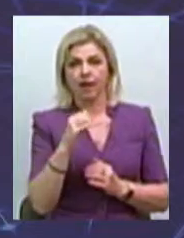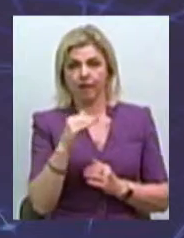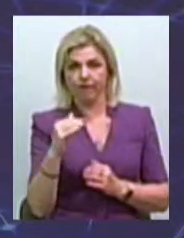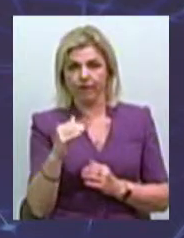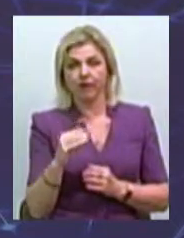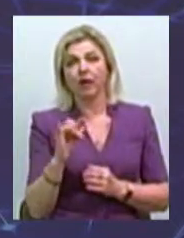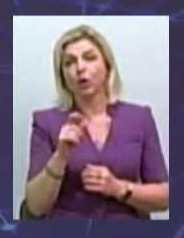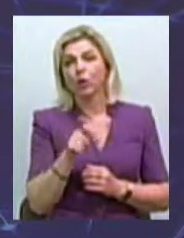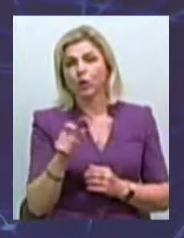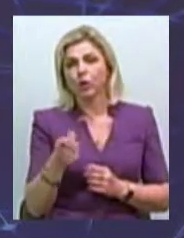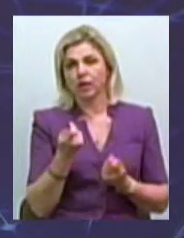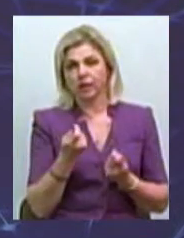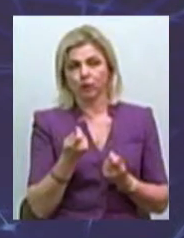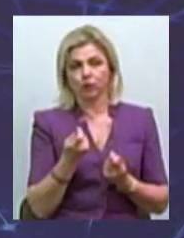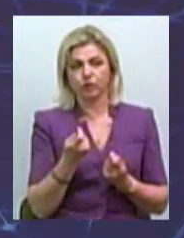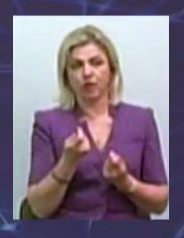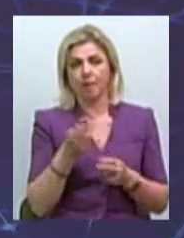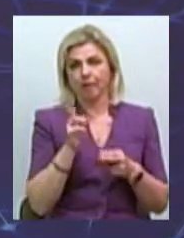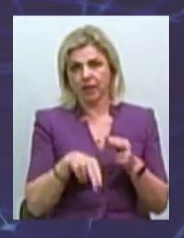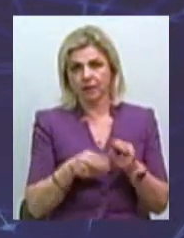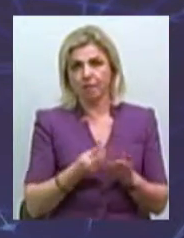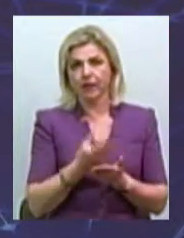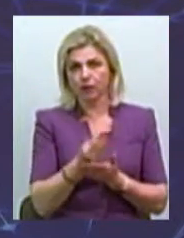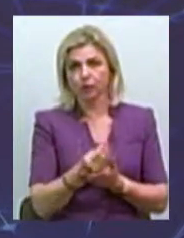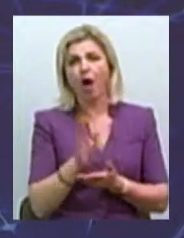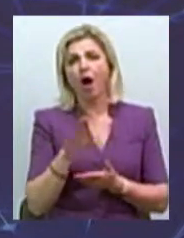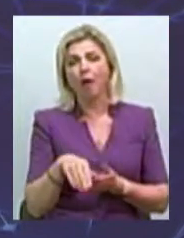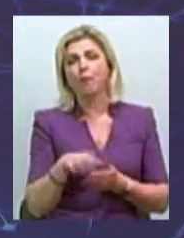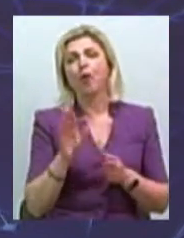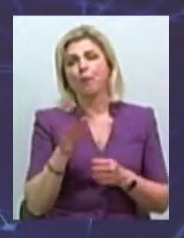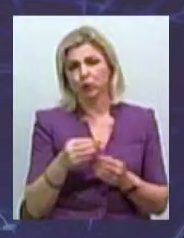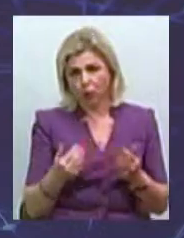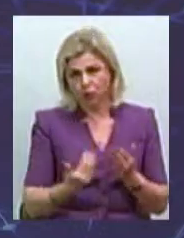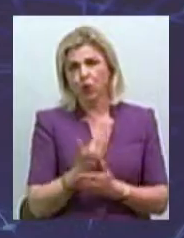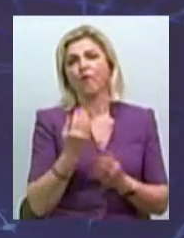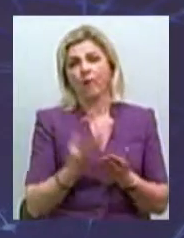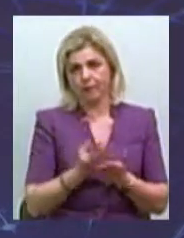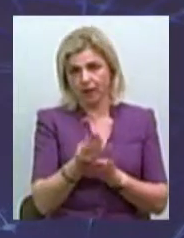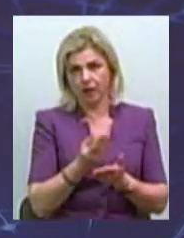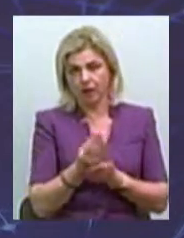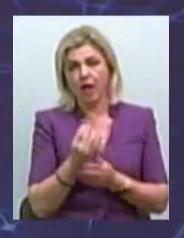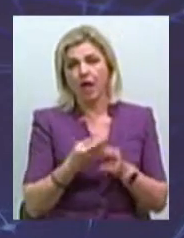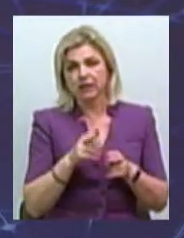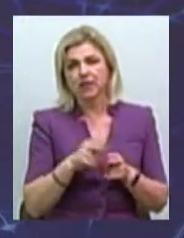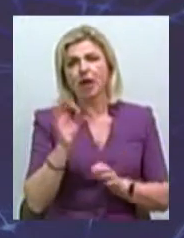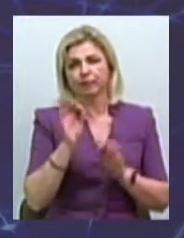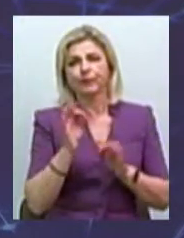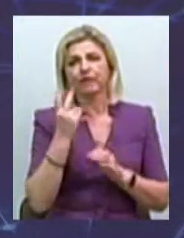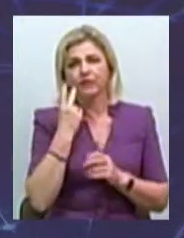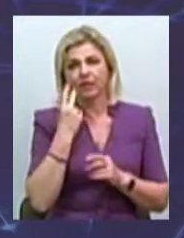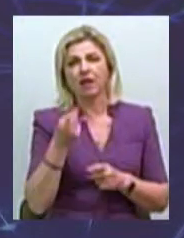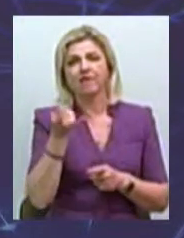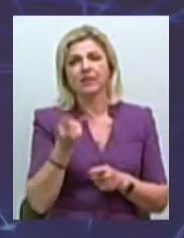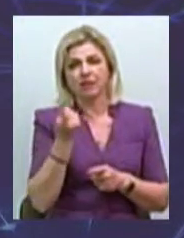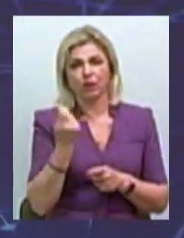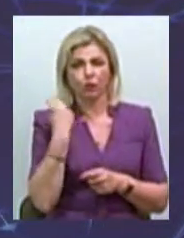і люди якось трошки перестають платити, потім знову трохи вирівнюються. Але оця якась частка, вона постійно зависає, і вона